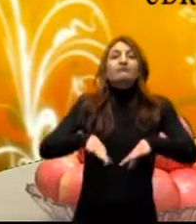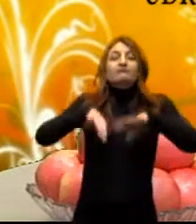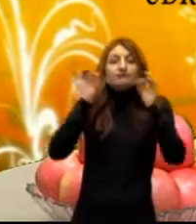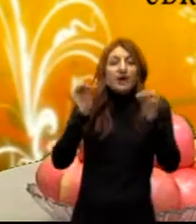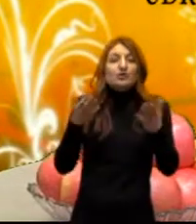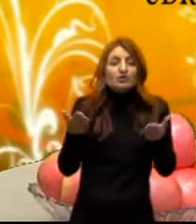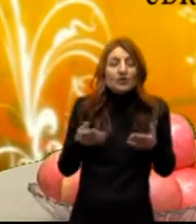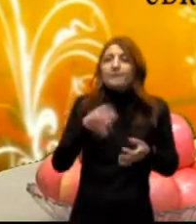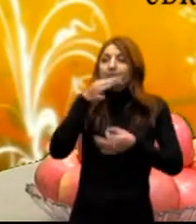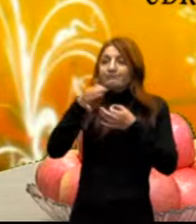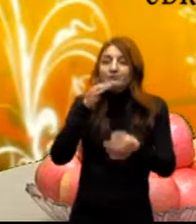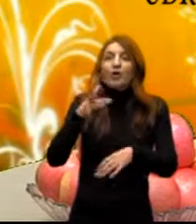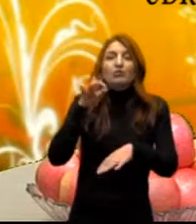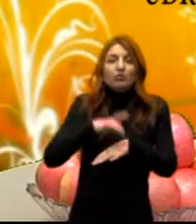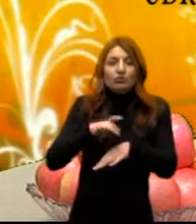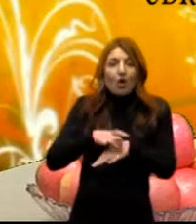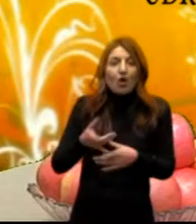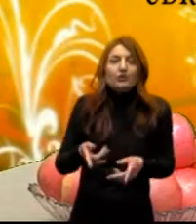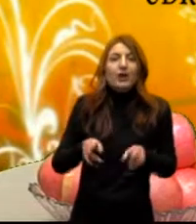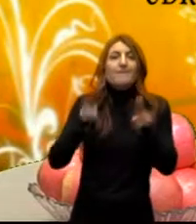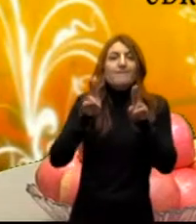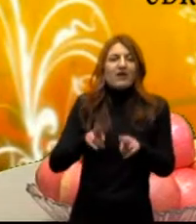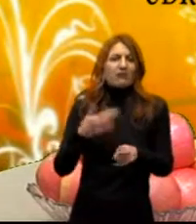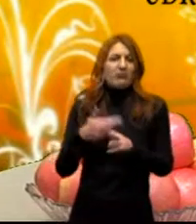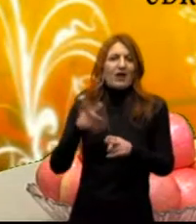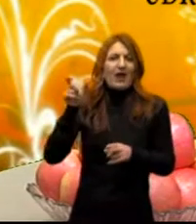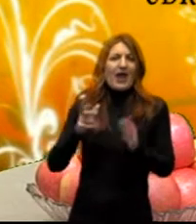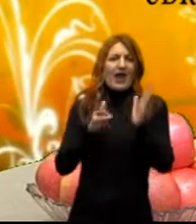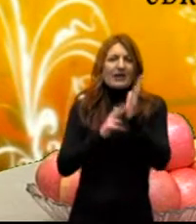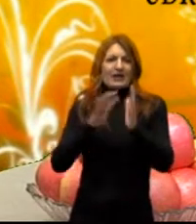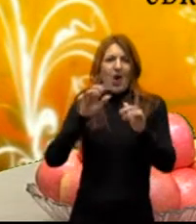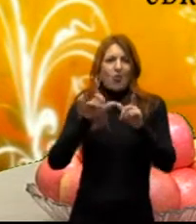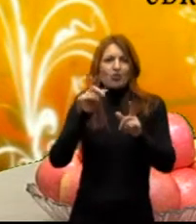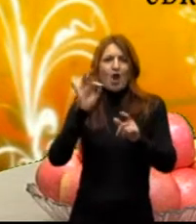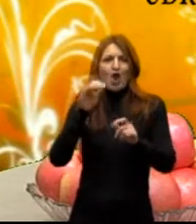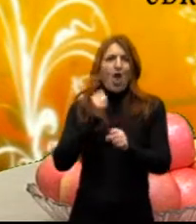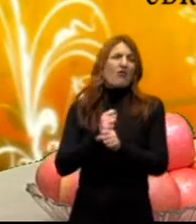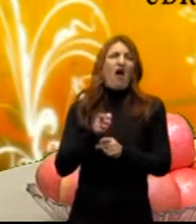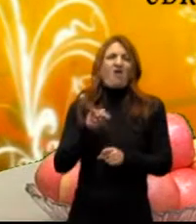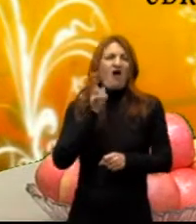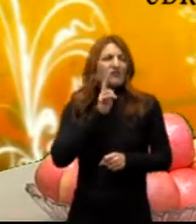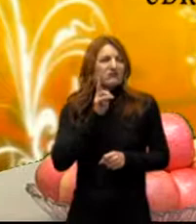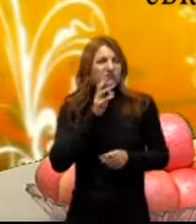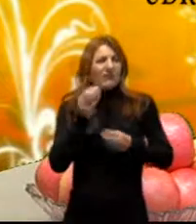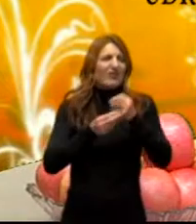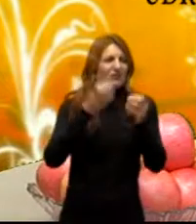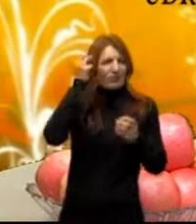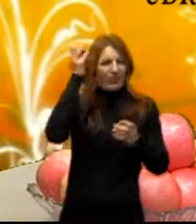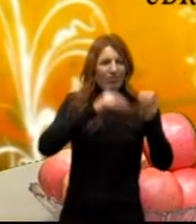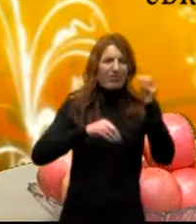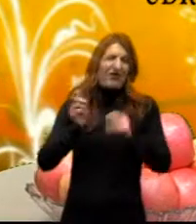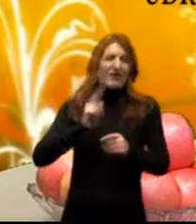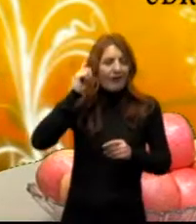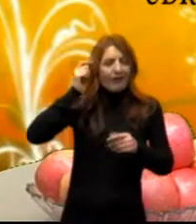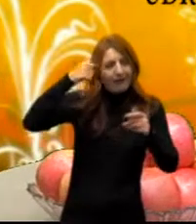dijagnosticirati, otići pravom liječniku, otići pravom neurologu. Nemojte se igrati sa koje kakvim alternativama da vam malo